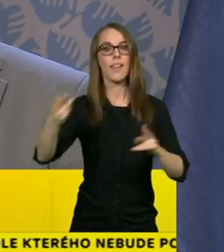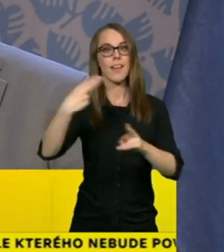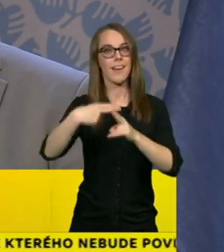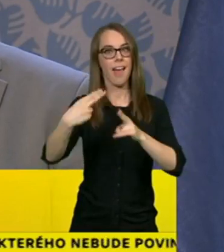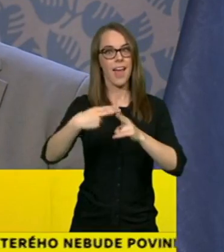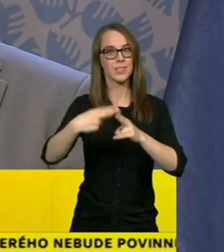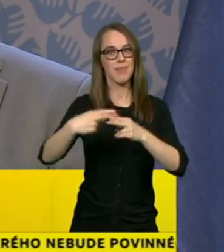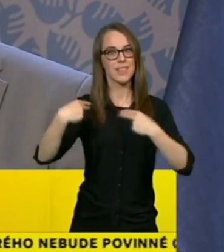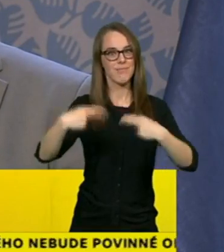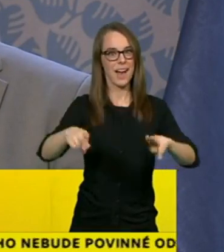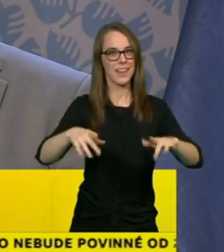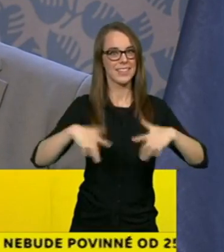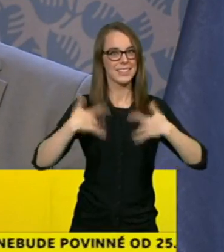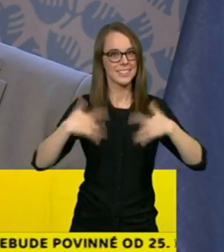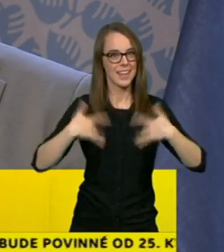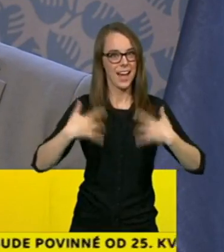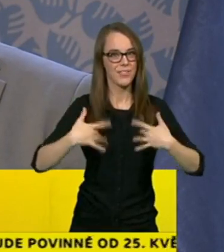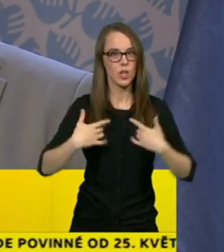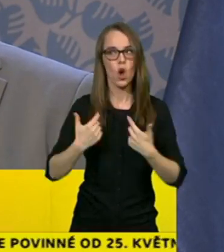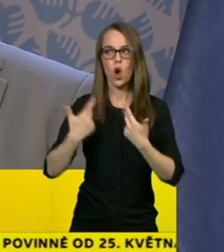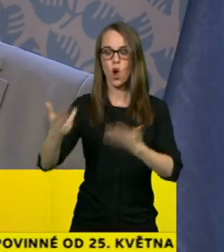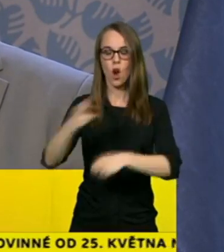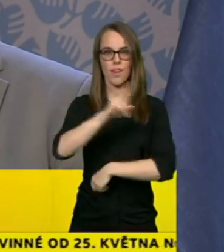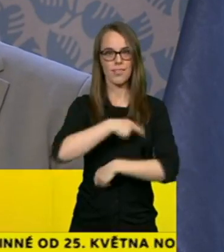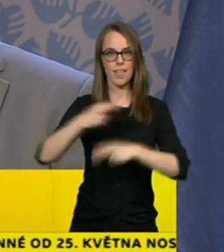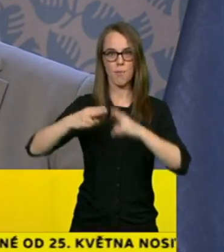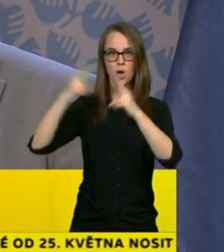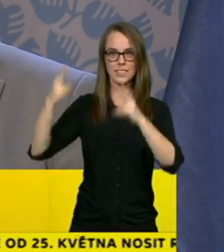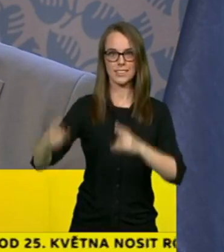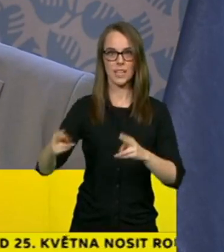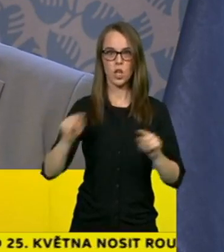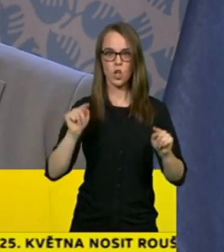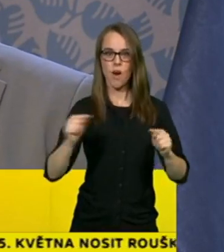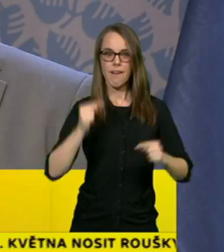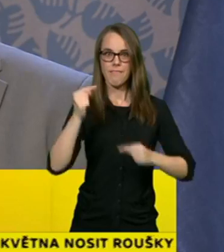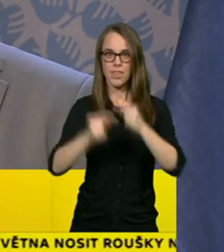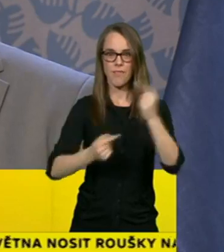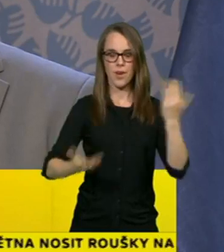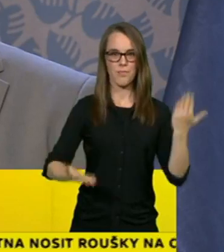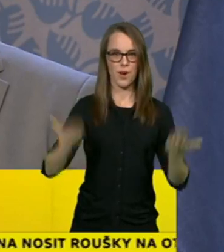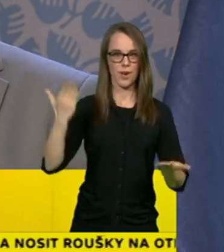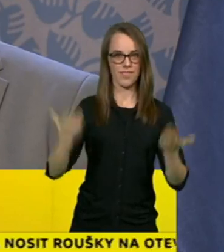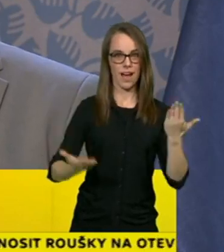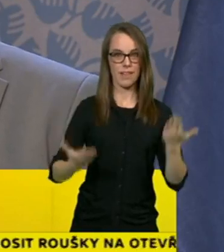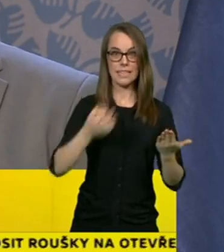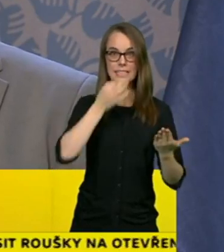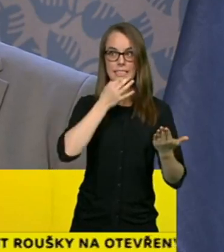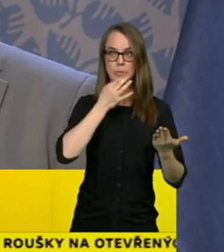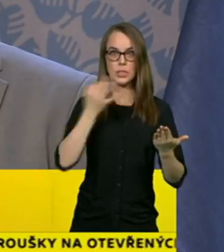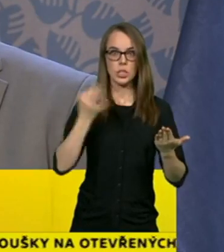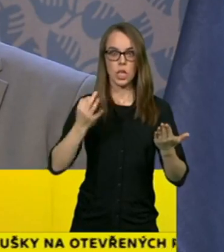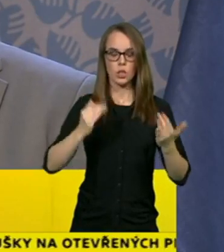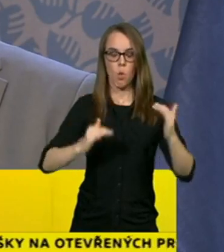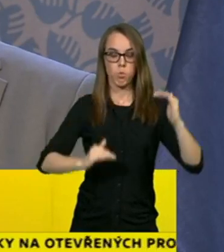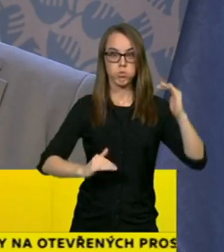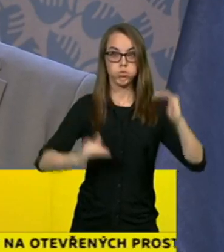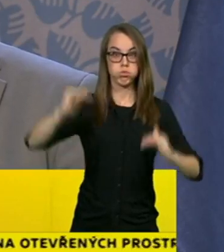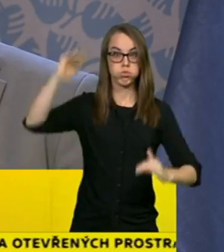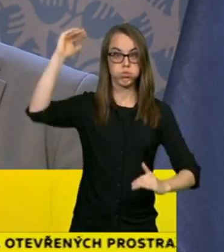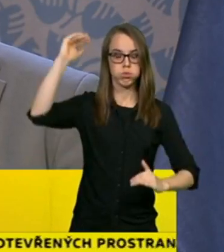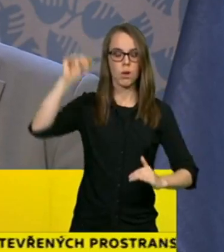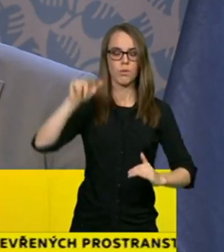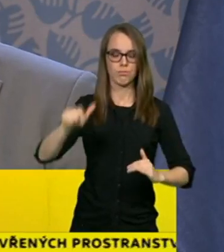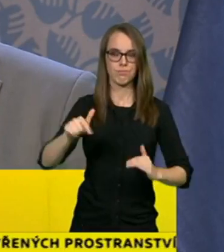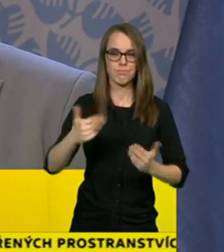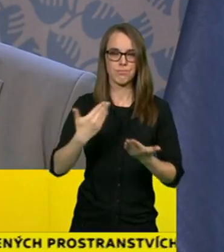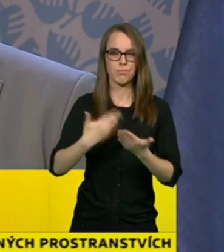křivek budeme usuzovat, jestli tady dochází k nějaké změně. Pokud k ní dojde, tak se budeme snažit to řešit formou